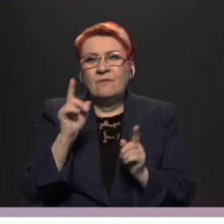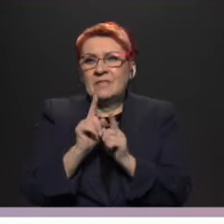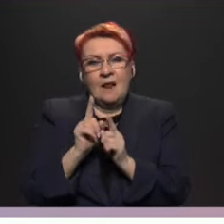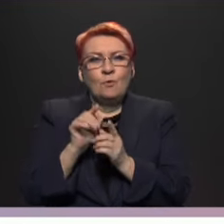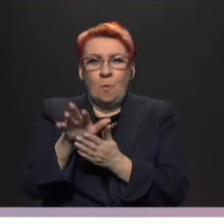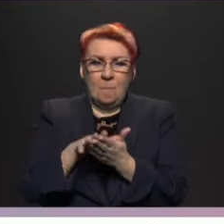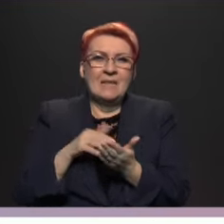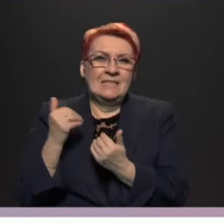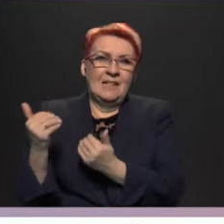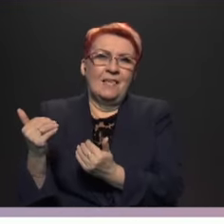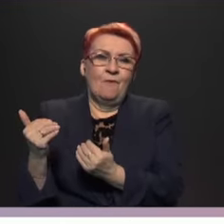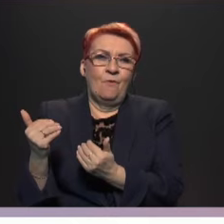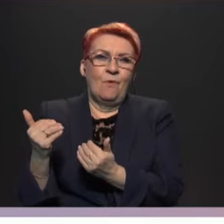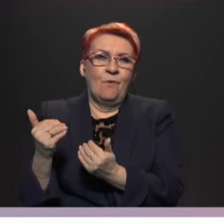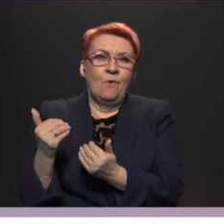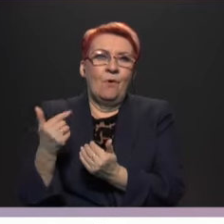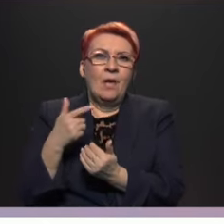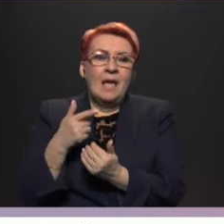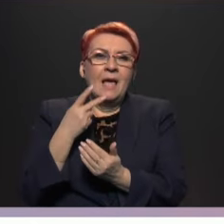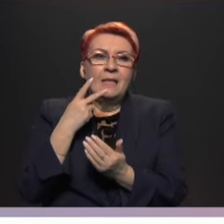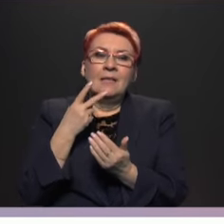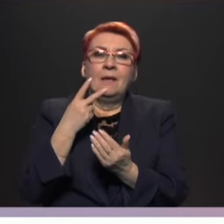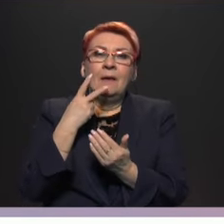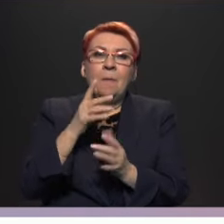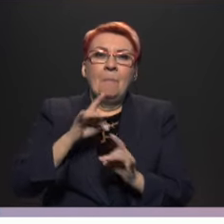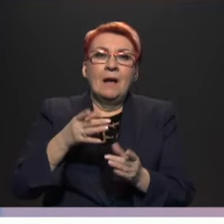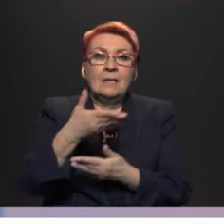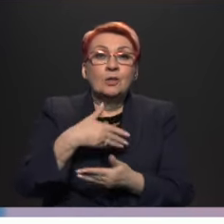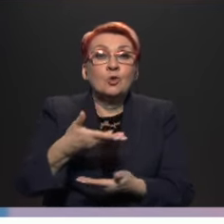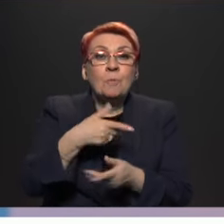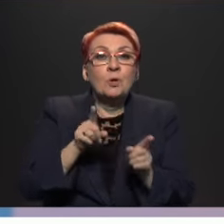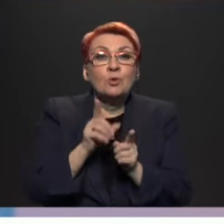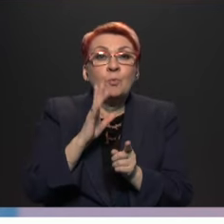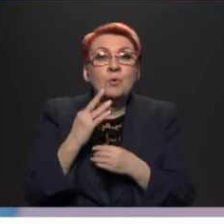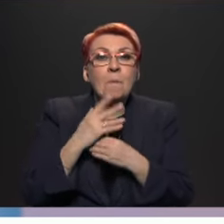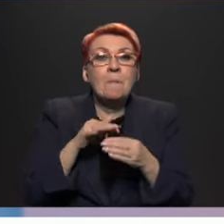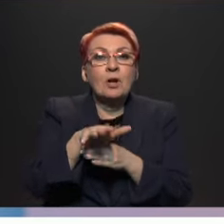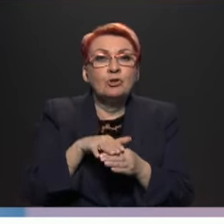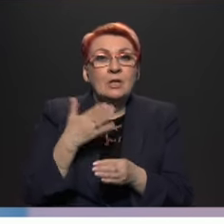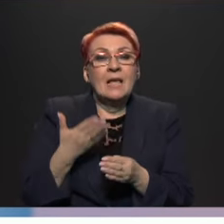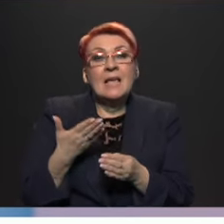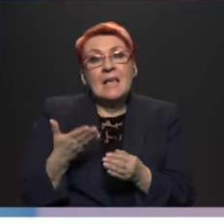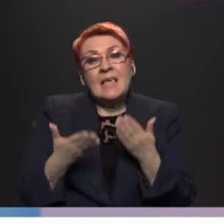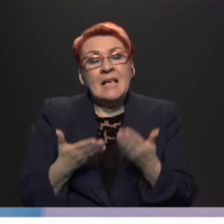его. Это нам показывает о том, что и мы будем прощены, если так или иначе проявили